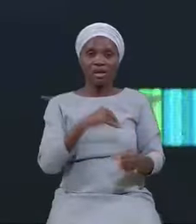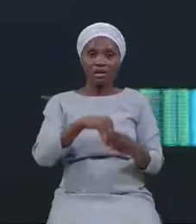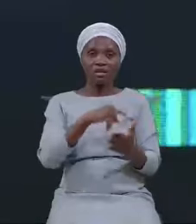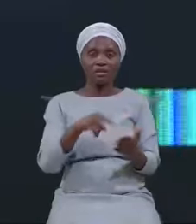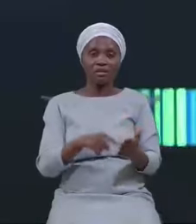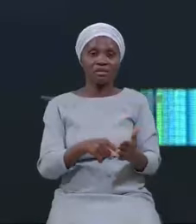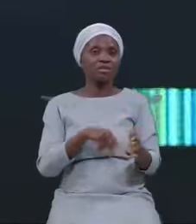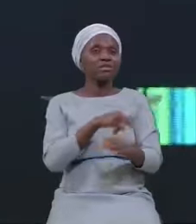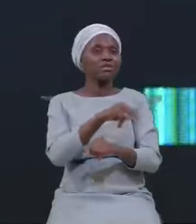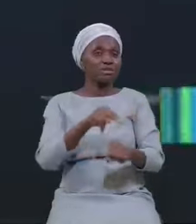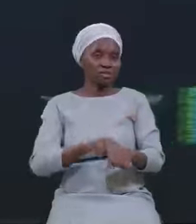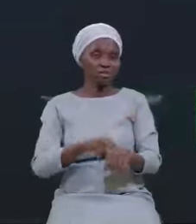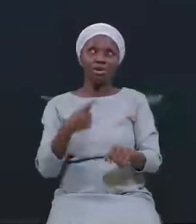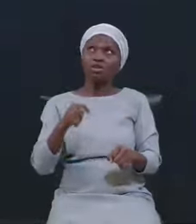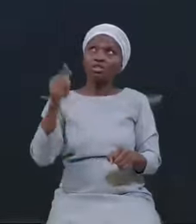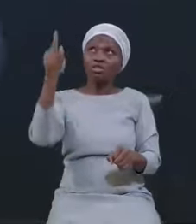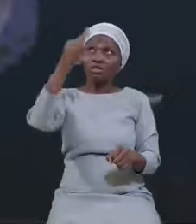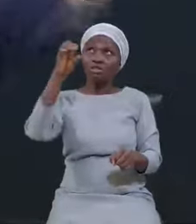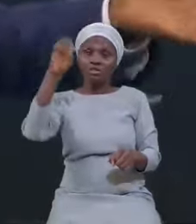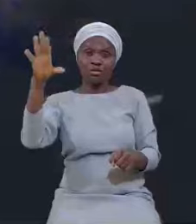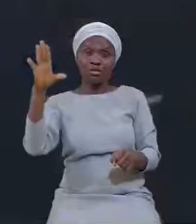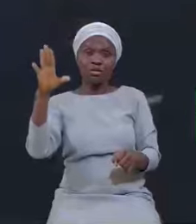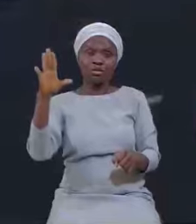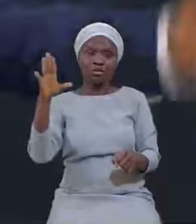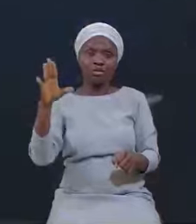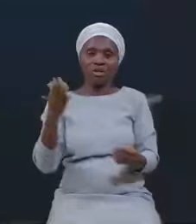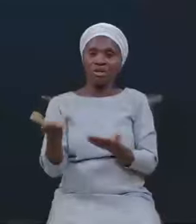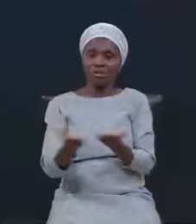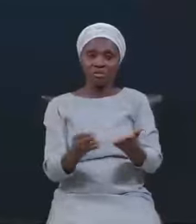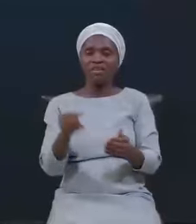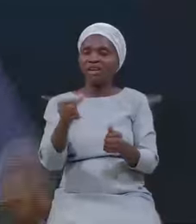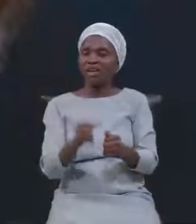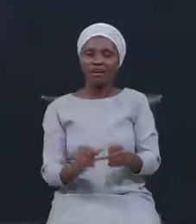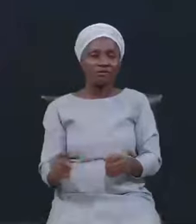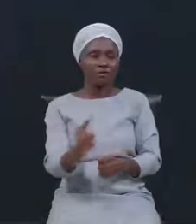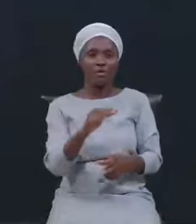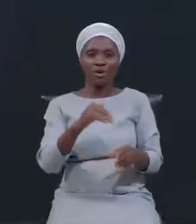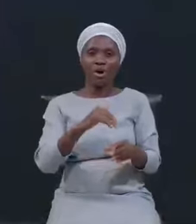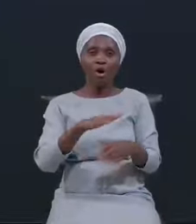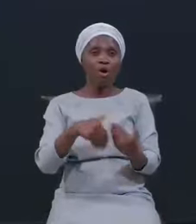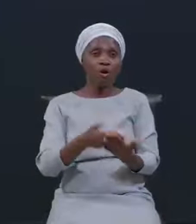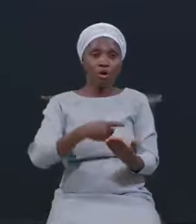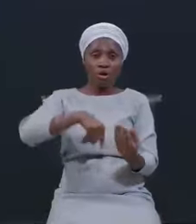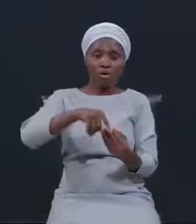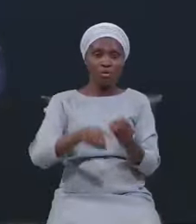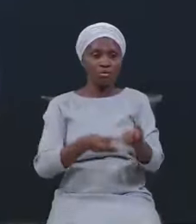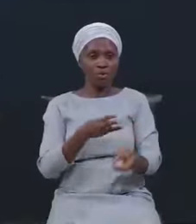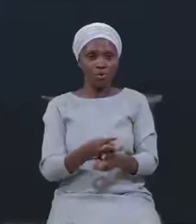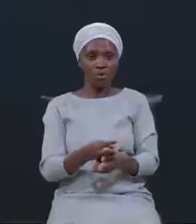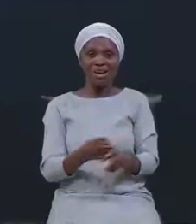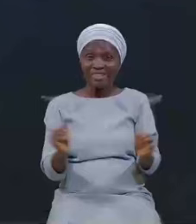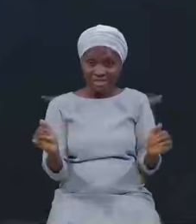monde dans notre continent, partout dans le monde. Le même soleil, c'est tout le